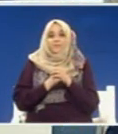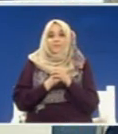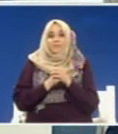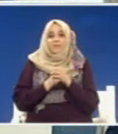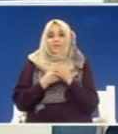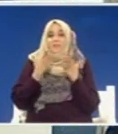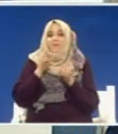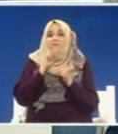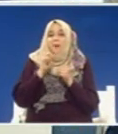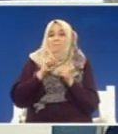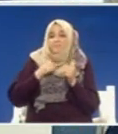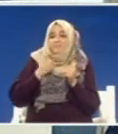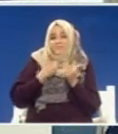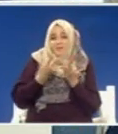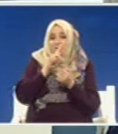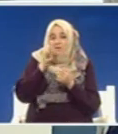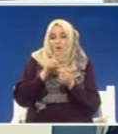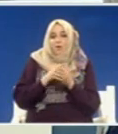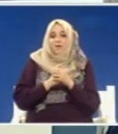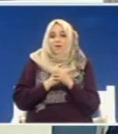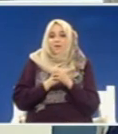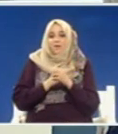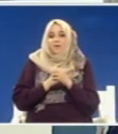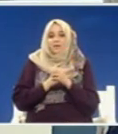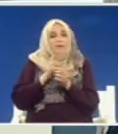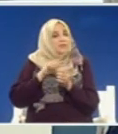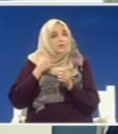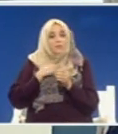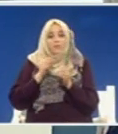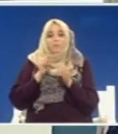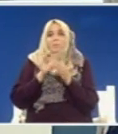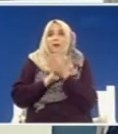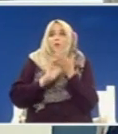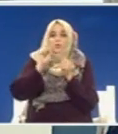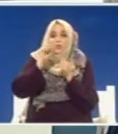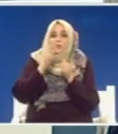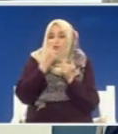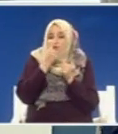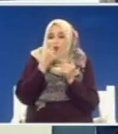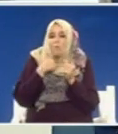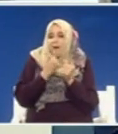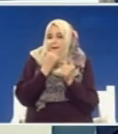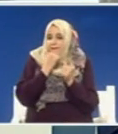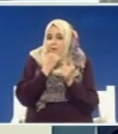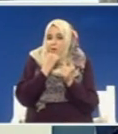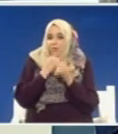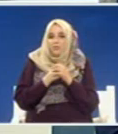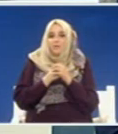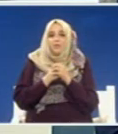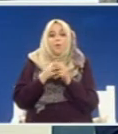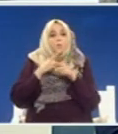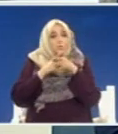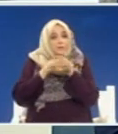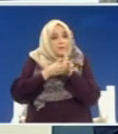يعذبها وأنابت واستغفرت من فعل. الآن تتوب وتستغفر الله تعالى فيما أحست أنها أخطأت. أيوة.